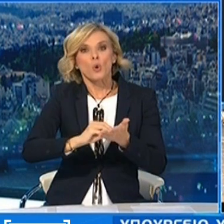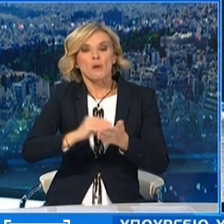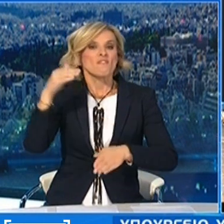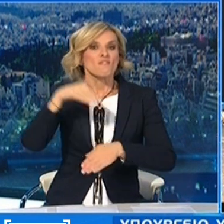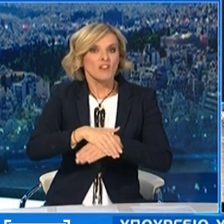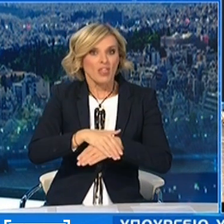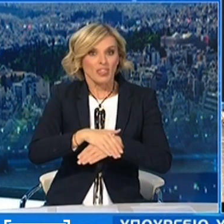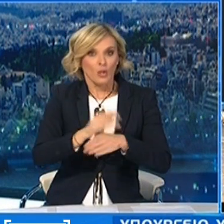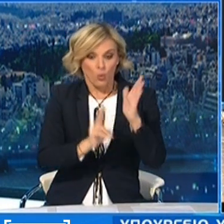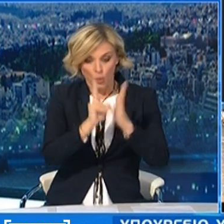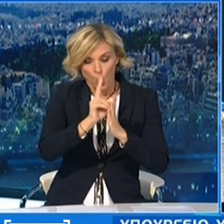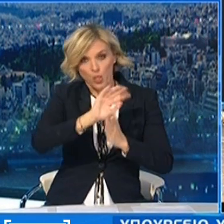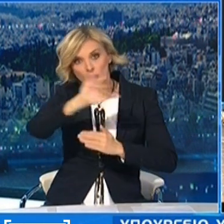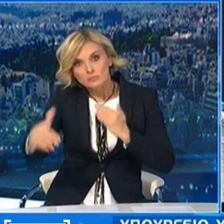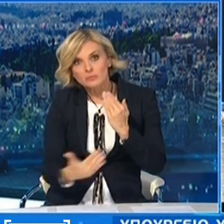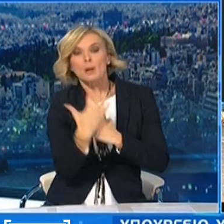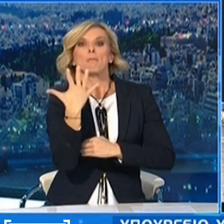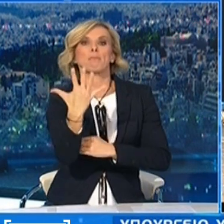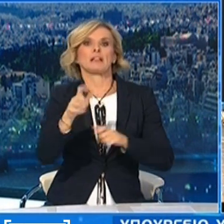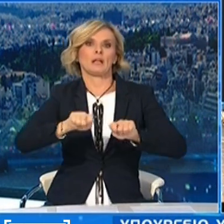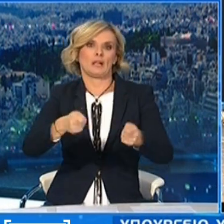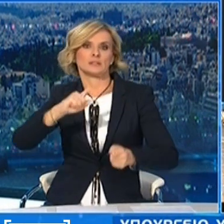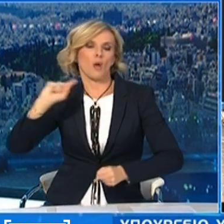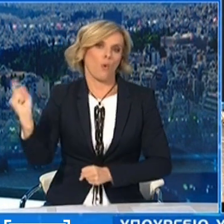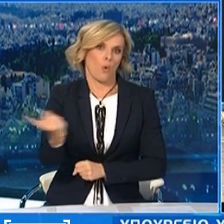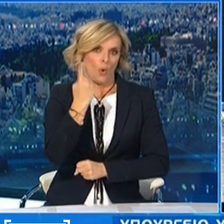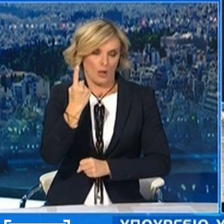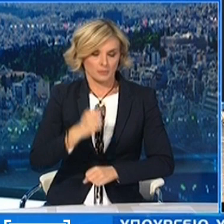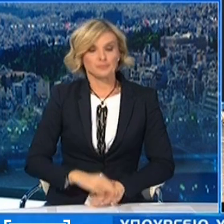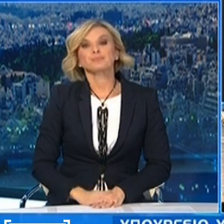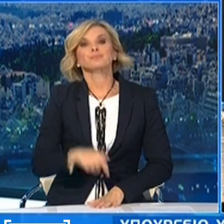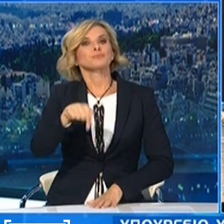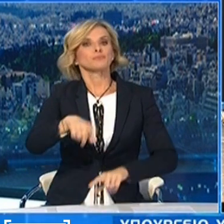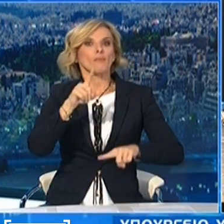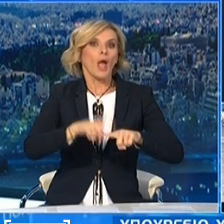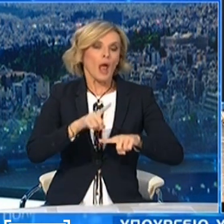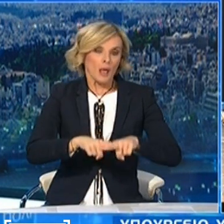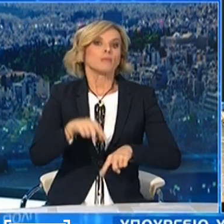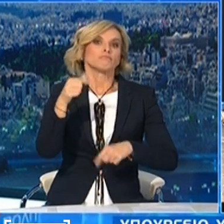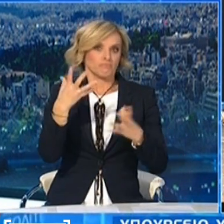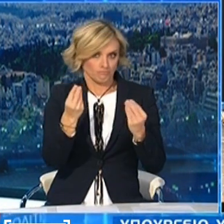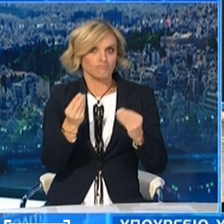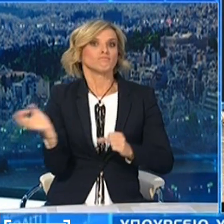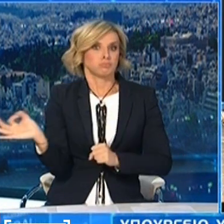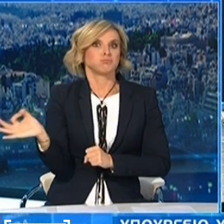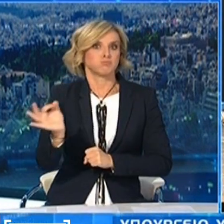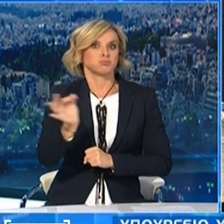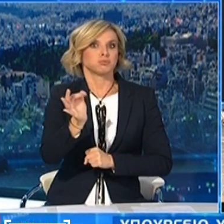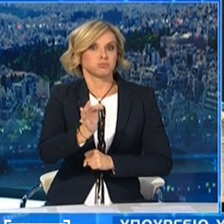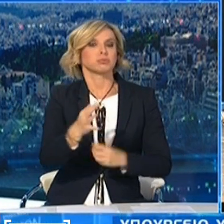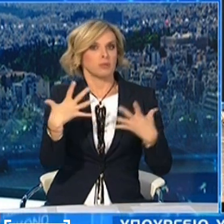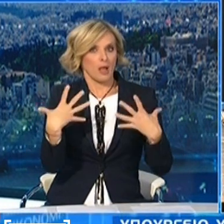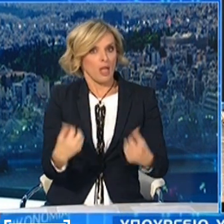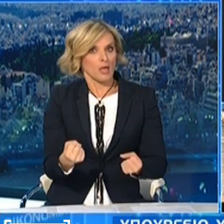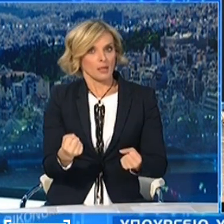πρωί. Στην Ελλάδα, η επιδημία του COVID-19 στα πλαίσια του δεύτερου κύματος τις τελευταίες ημέρες δείχνει σαφή σημεία